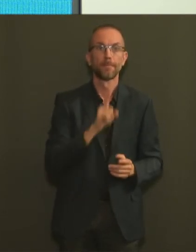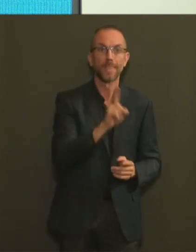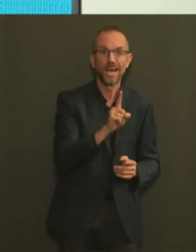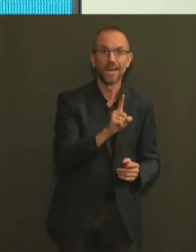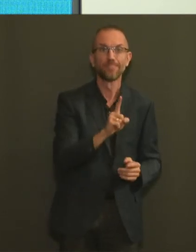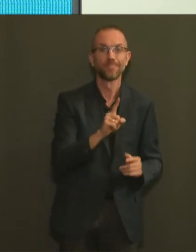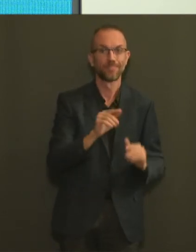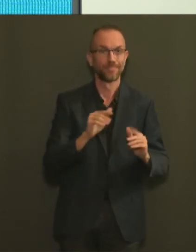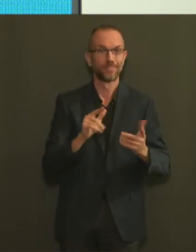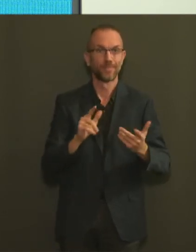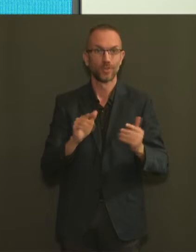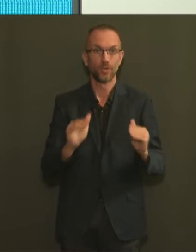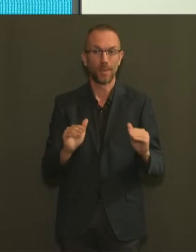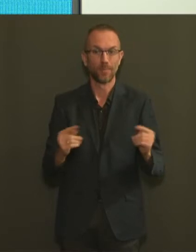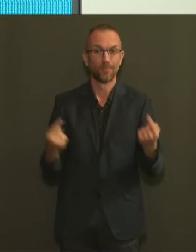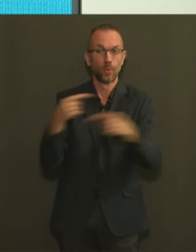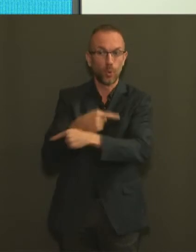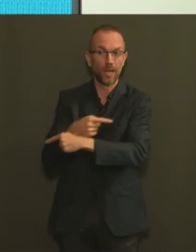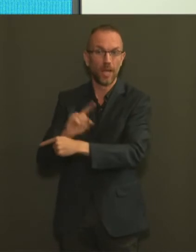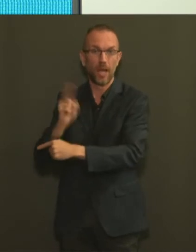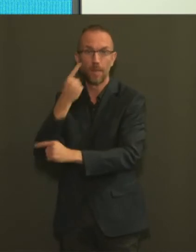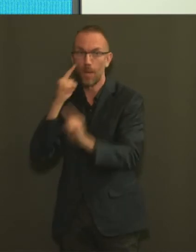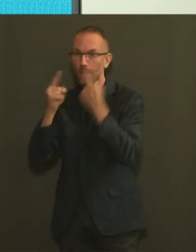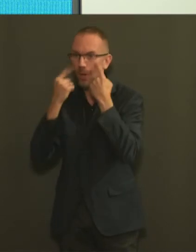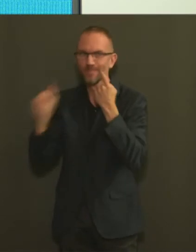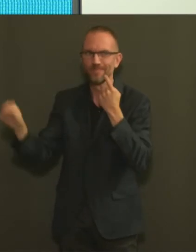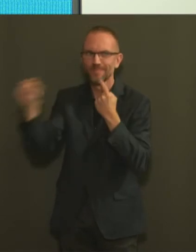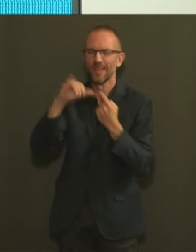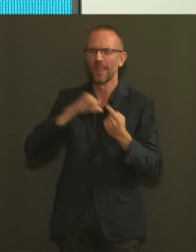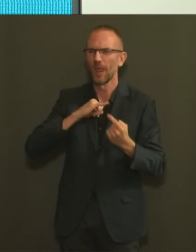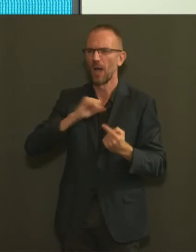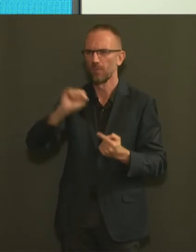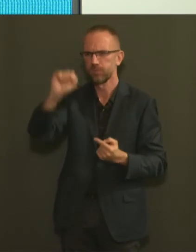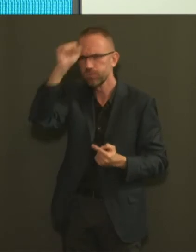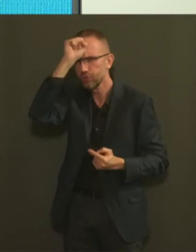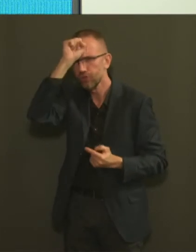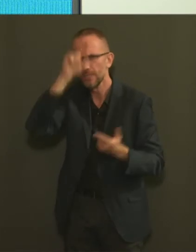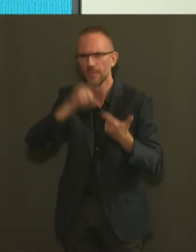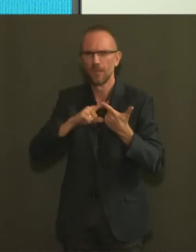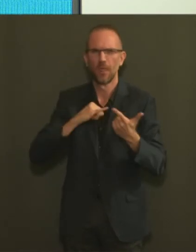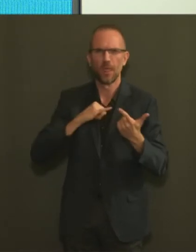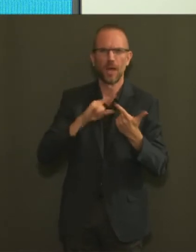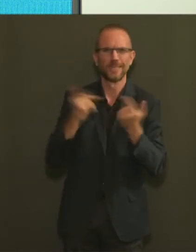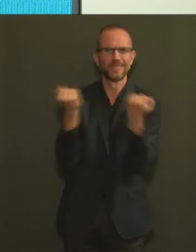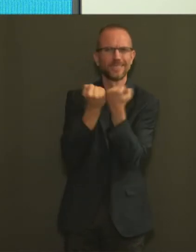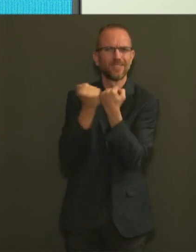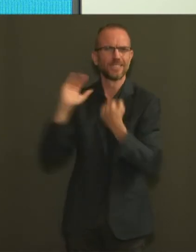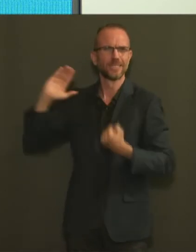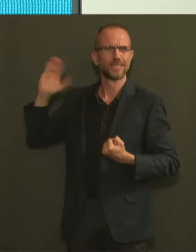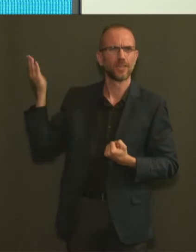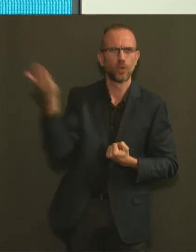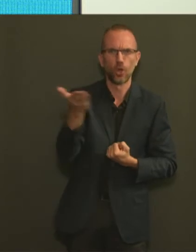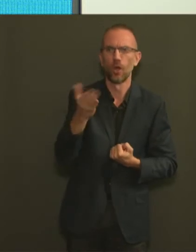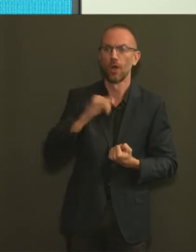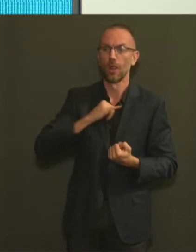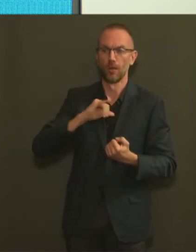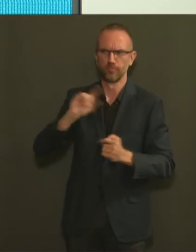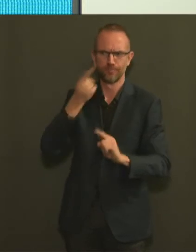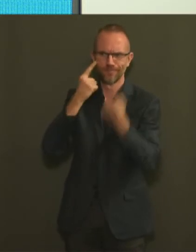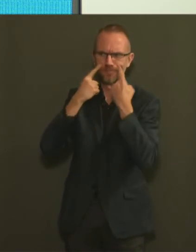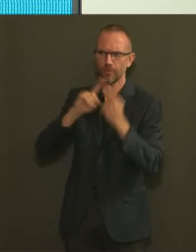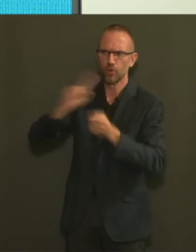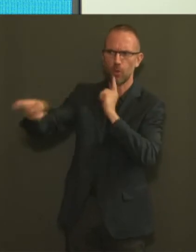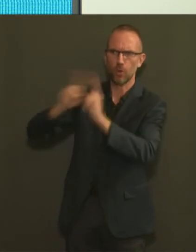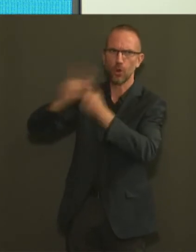des traiteurs débouchés qui nous disent qu'on leur a fait des commandes pour 15 20 et 30 personnes clairement des